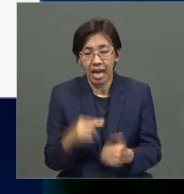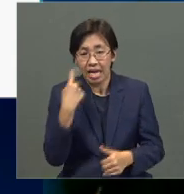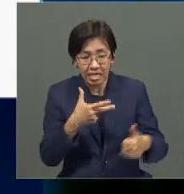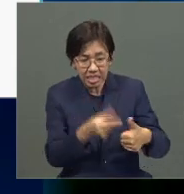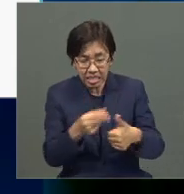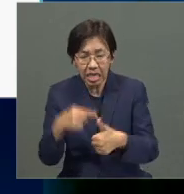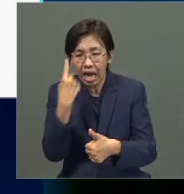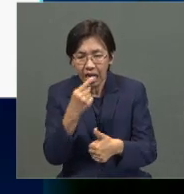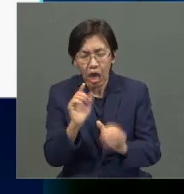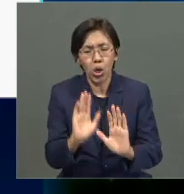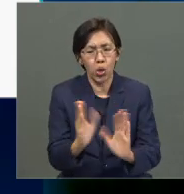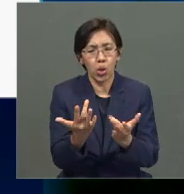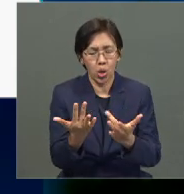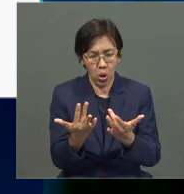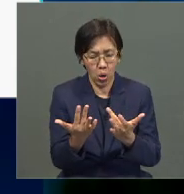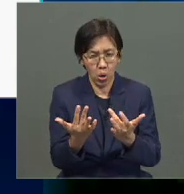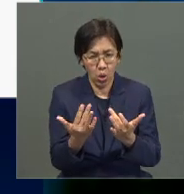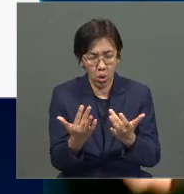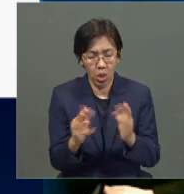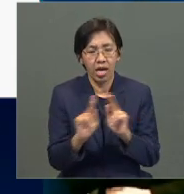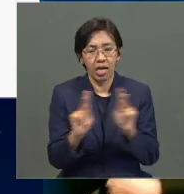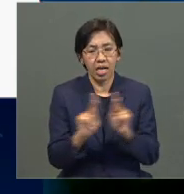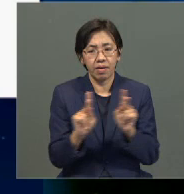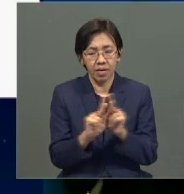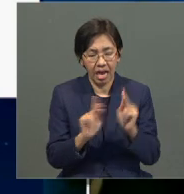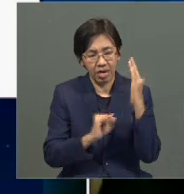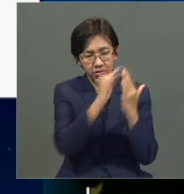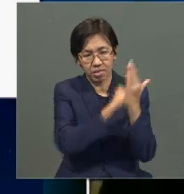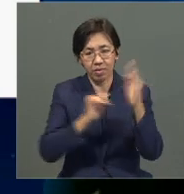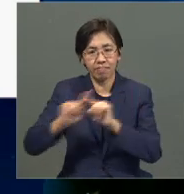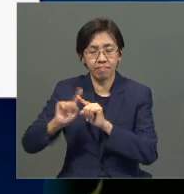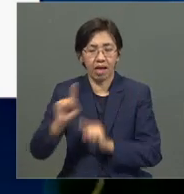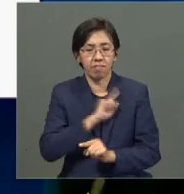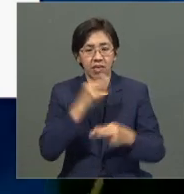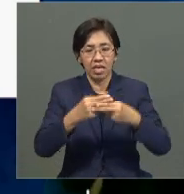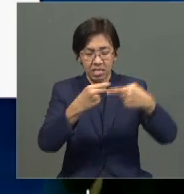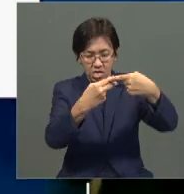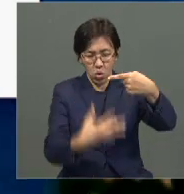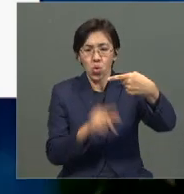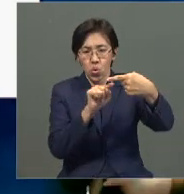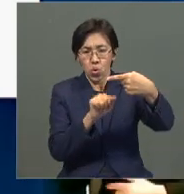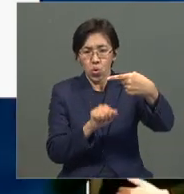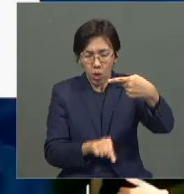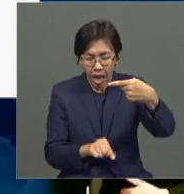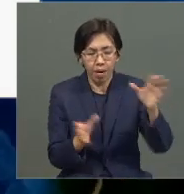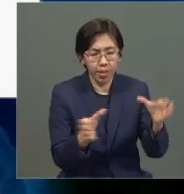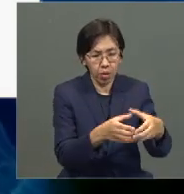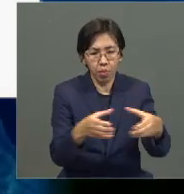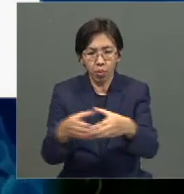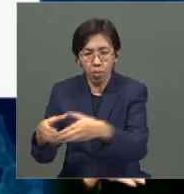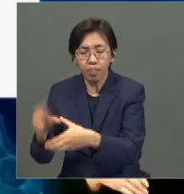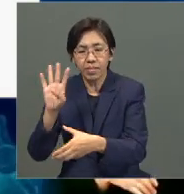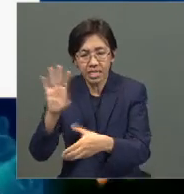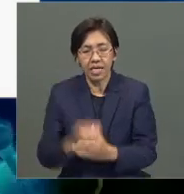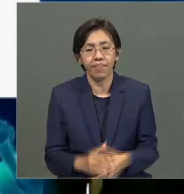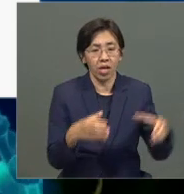ซีนเนี่ยเป็นภารกิจของทางคณะกรรมการโรคติดต่อจังหวัดซึ่งเขาจะมีรายชื่อต่างๆอยู่แล้วอย่างที่บอกว่ามี4กลุ่มนะครับก็คือ1